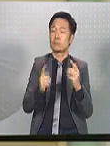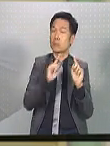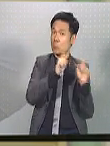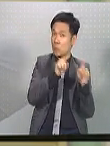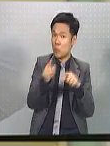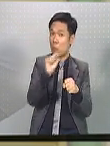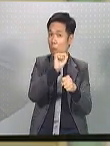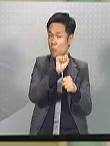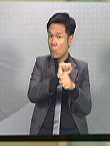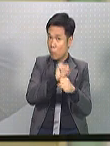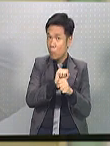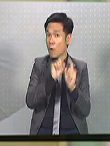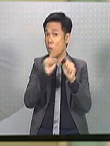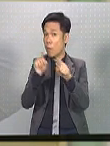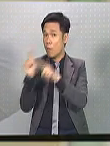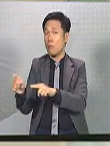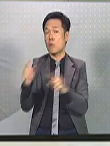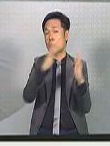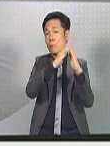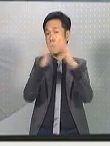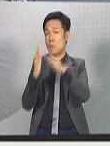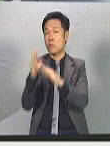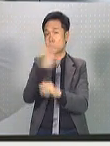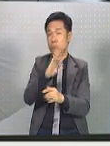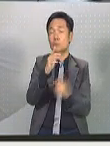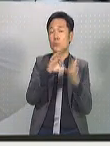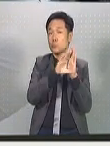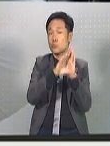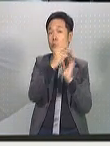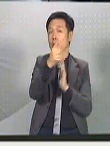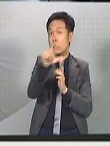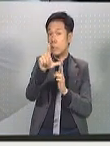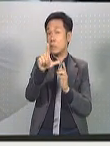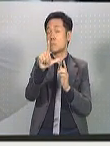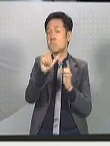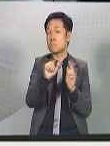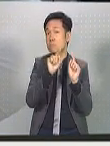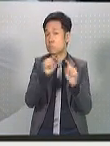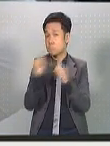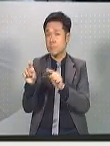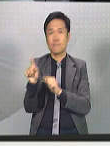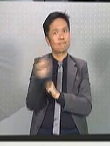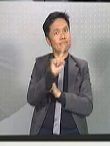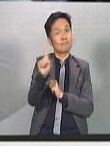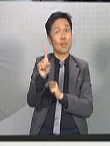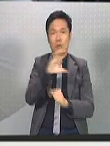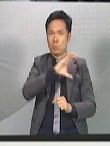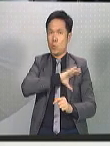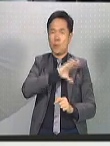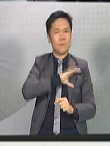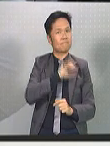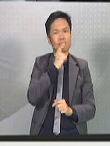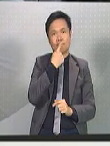Kejati pun kediaman masing-masing di Badabes Atletico lumpuh dan keluarganya knl pihak polis tidak akan membenarkan